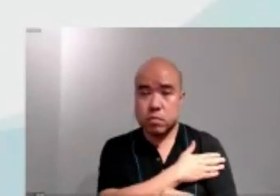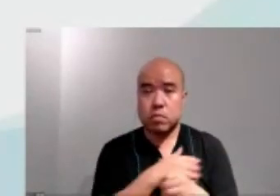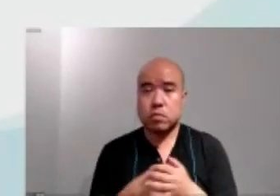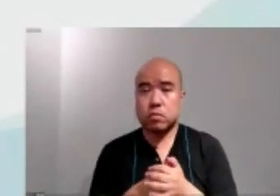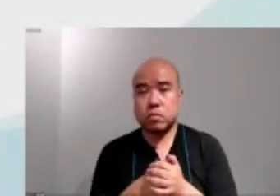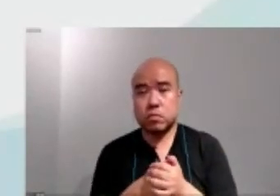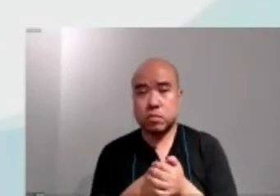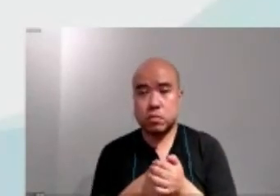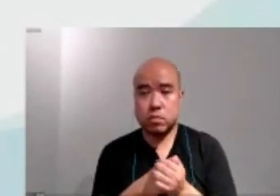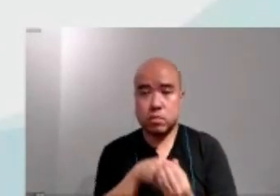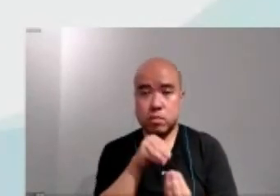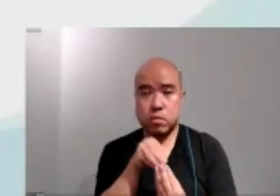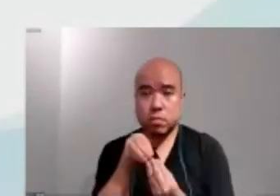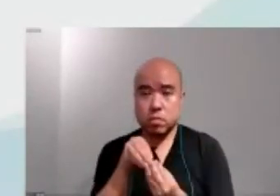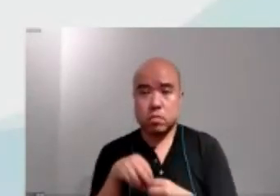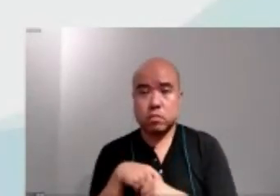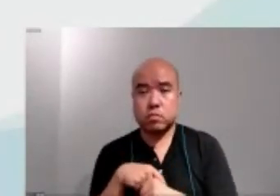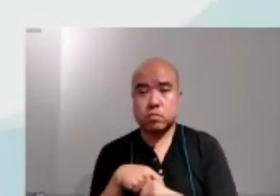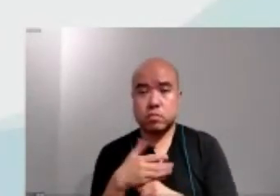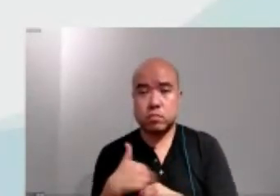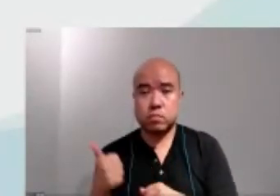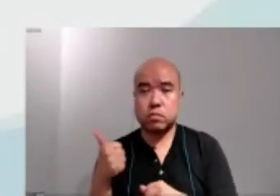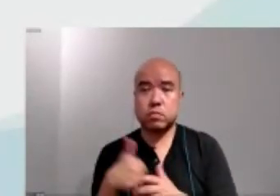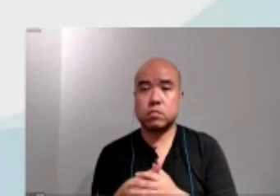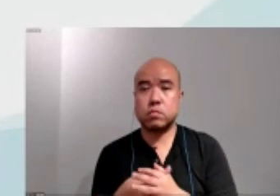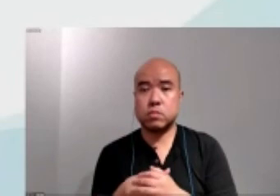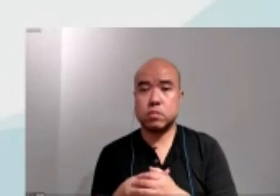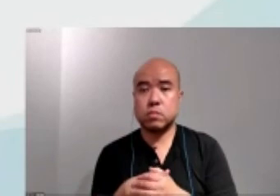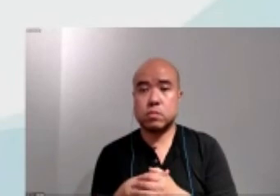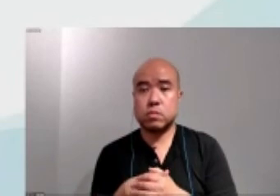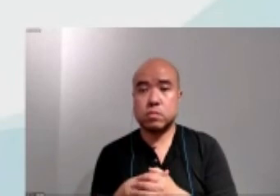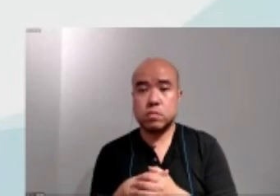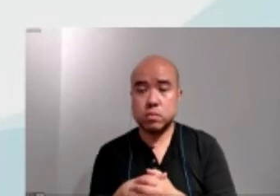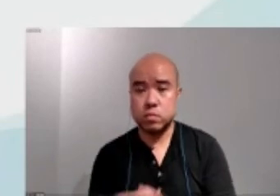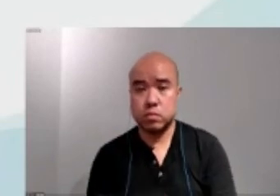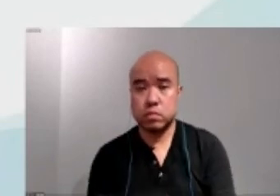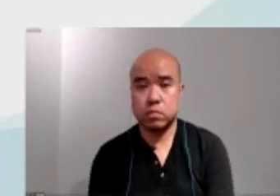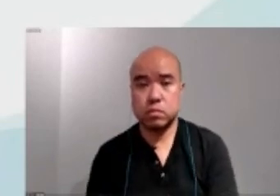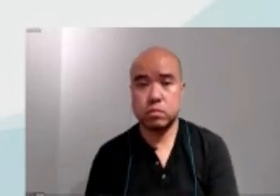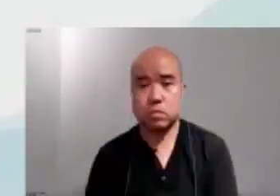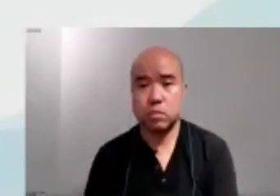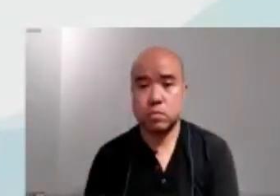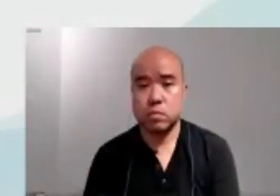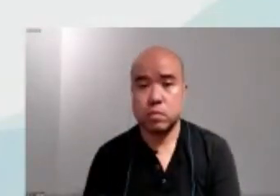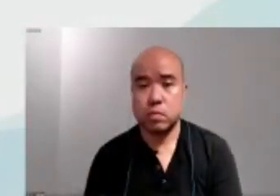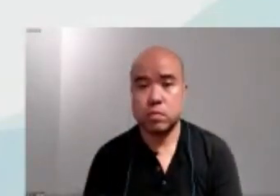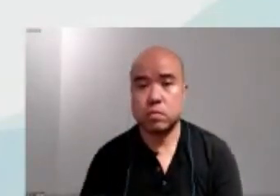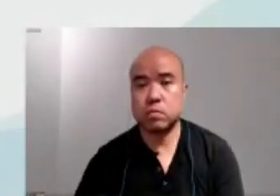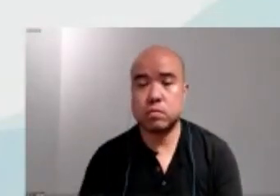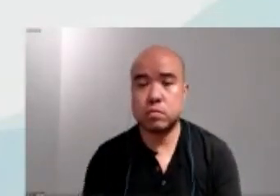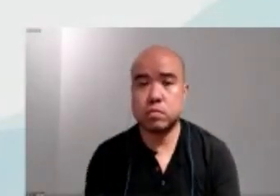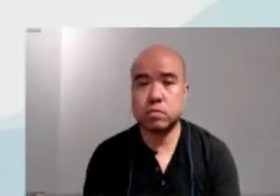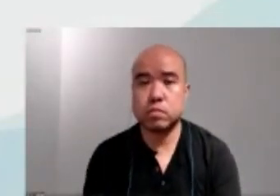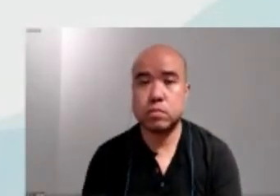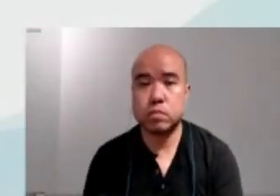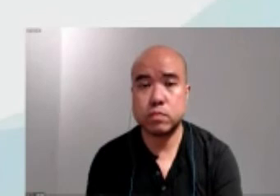responsibility、 care 同埋 well-being explore。 咁啊，大家咁多个选